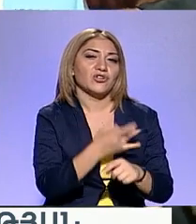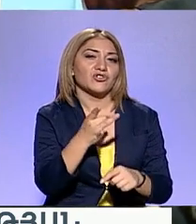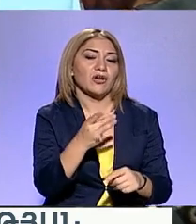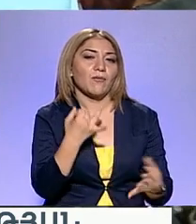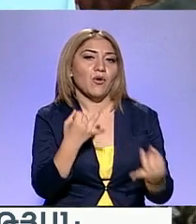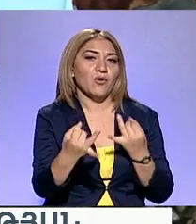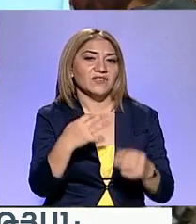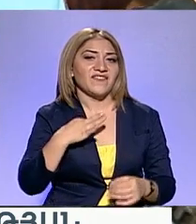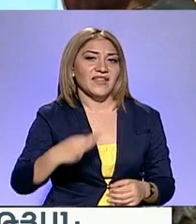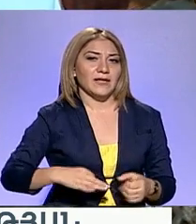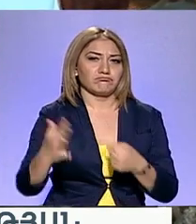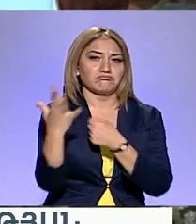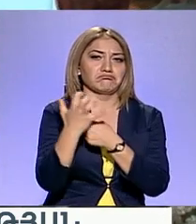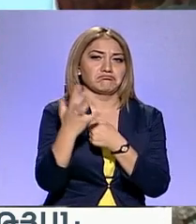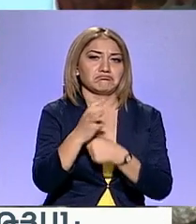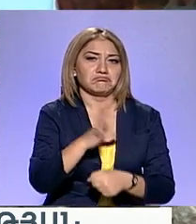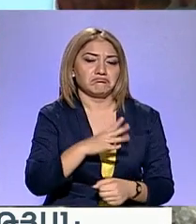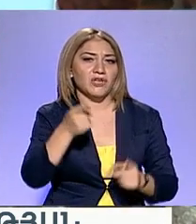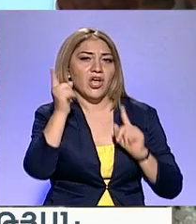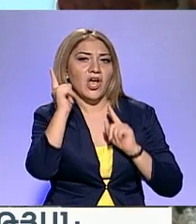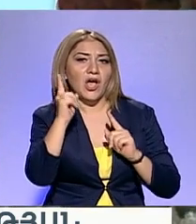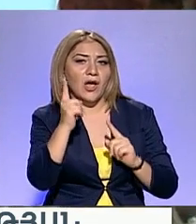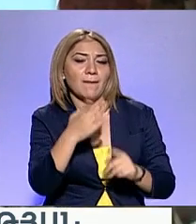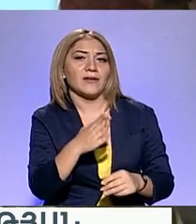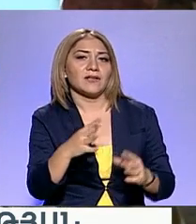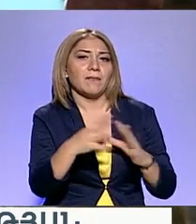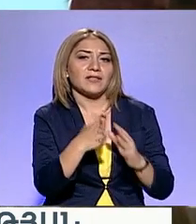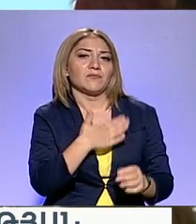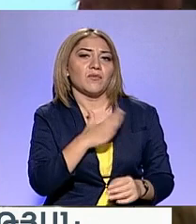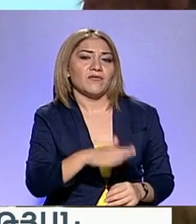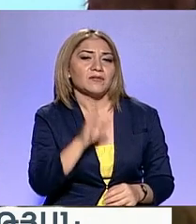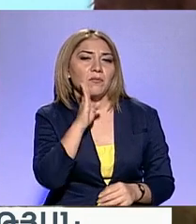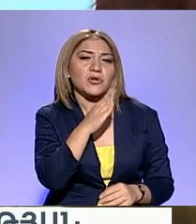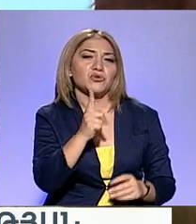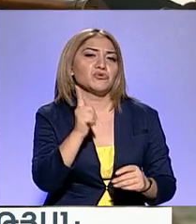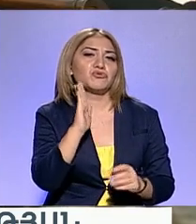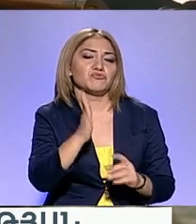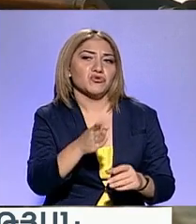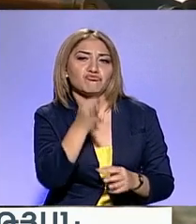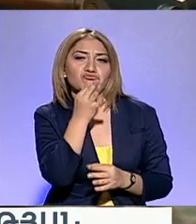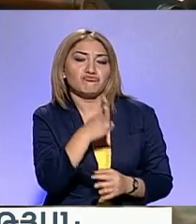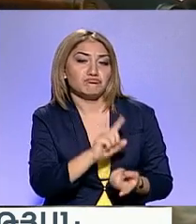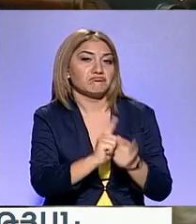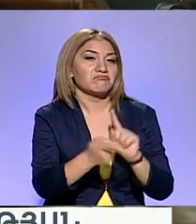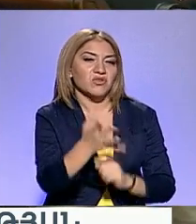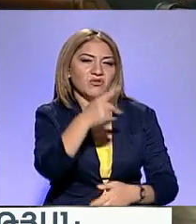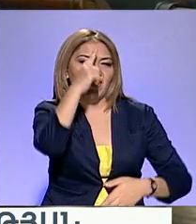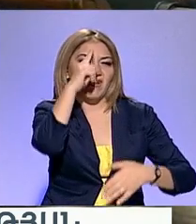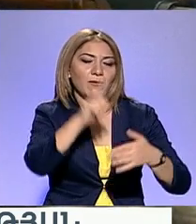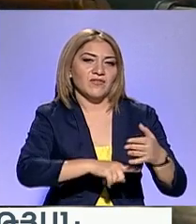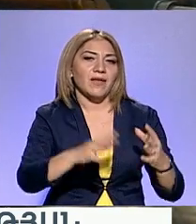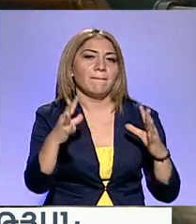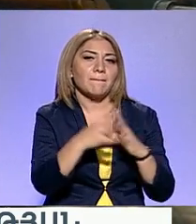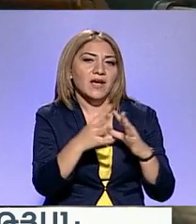Փարիզում իրենք քննադատեցին, թե ինչպես կարձագանքեն ապրիլյան քարորիային զոհվածների մայրերը։ Այսօր նրանք Աննա Հակոբյանի հետ համոզված են, սա կռիվ է,